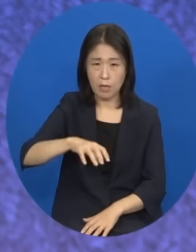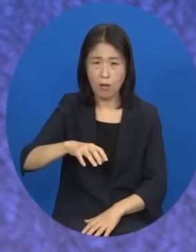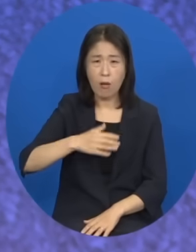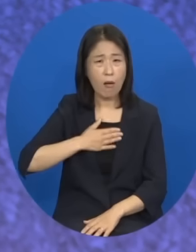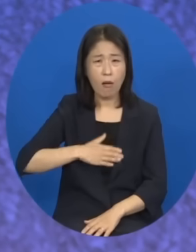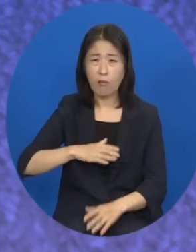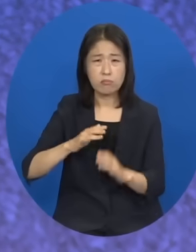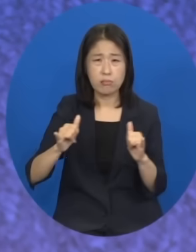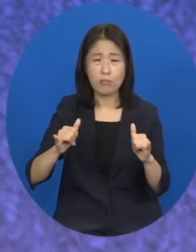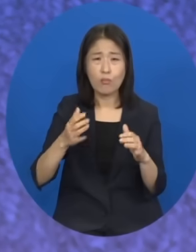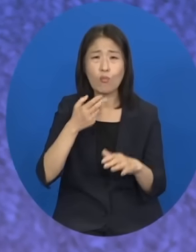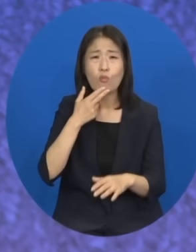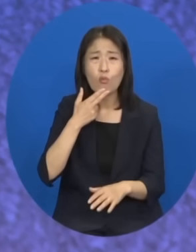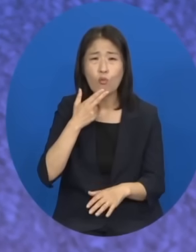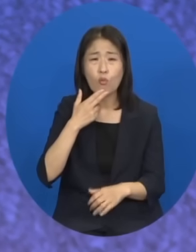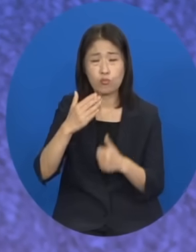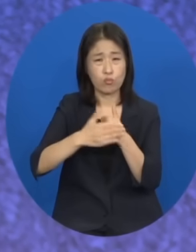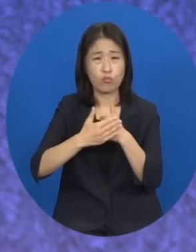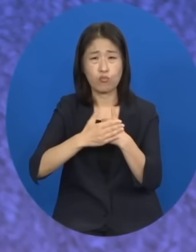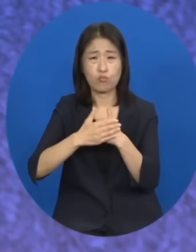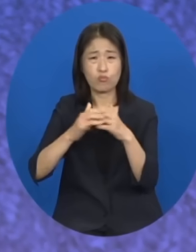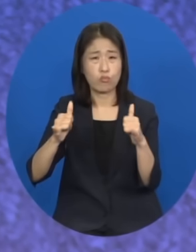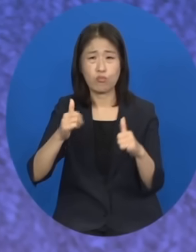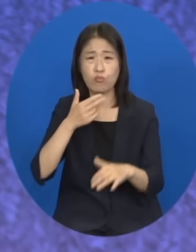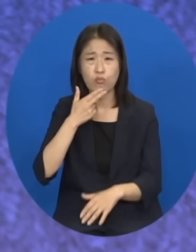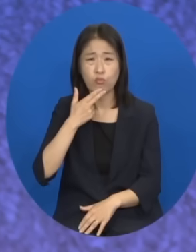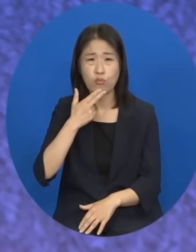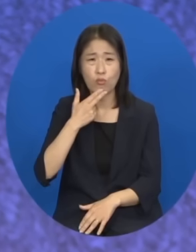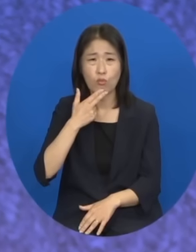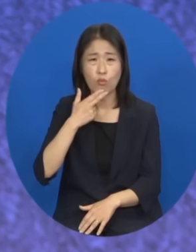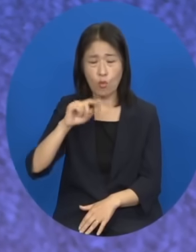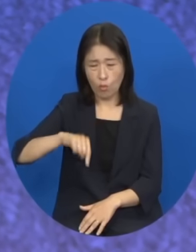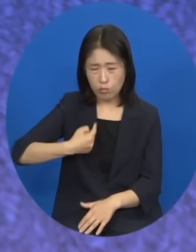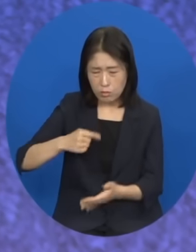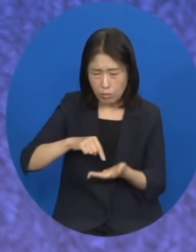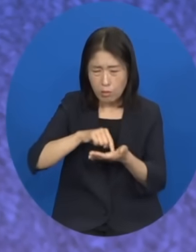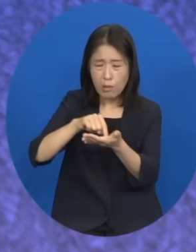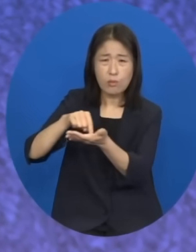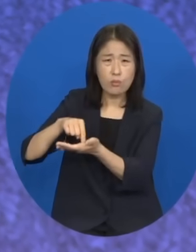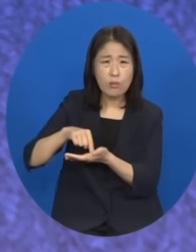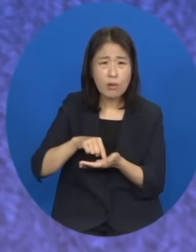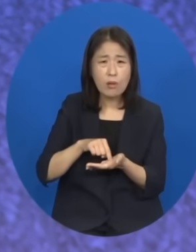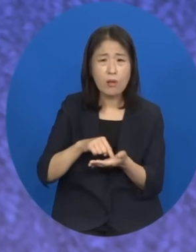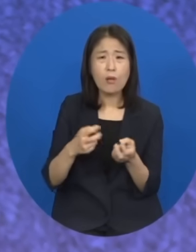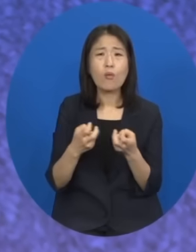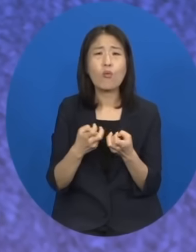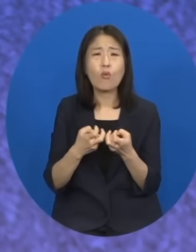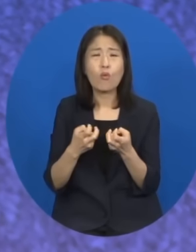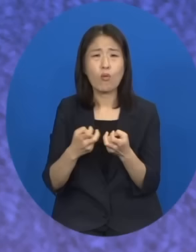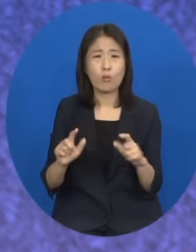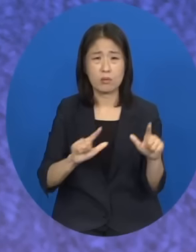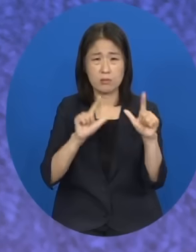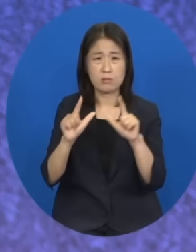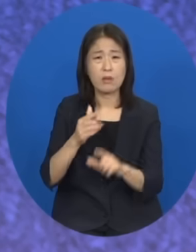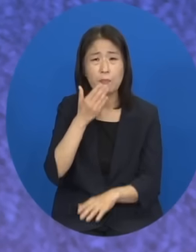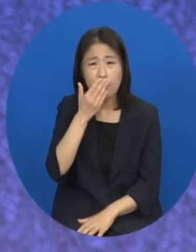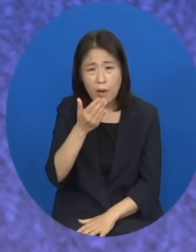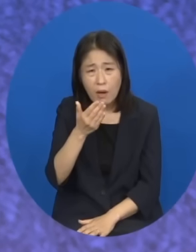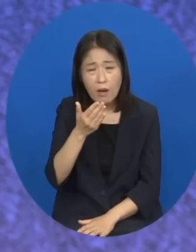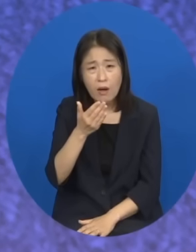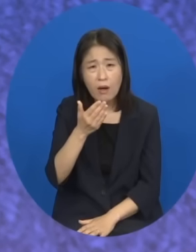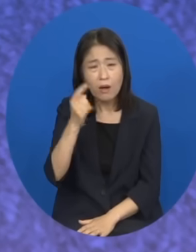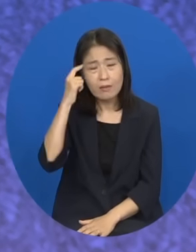없고 도와주는 사람도 없고 혼자 외롭게 어디서 그곳에서 어떻게 그렇게 선교할 수